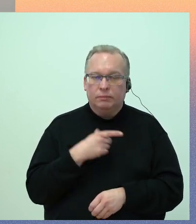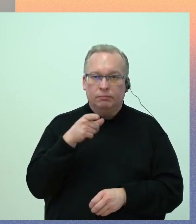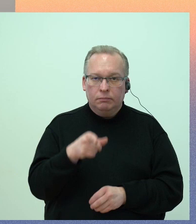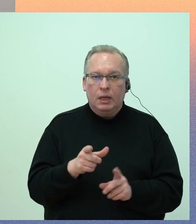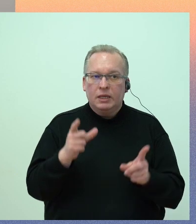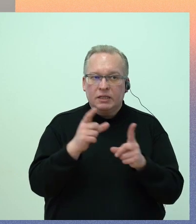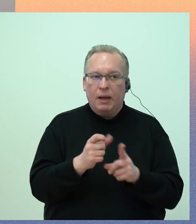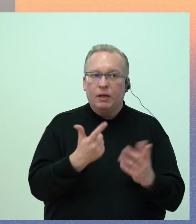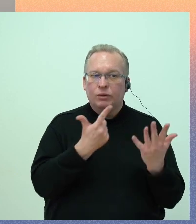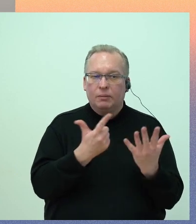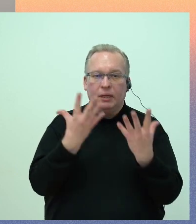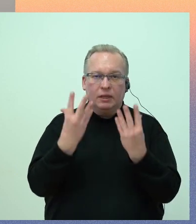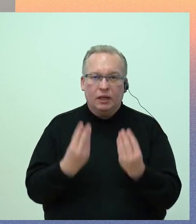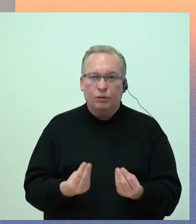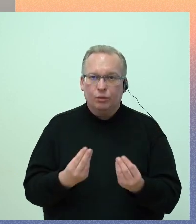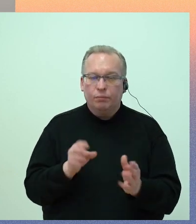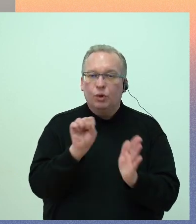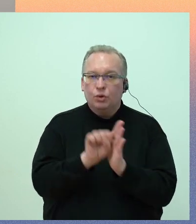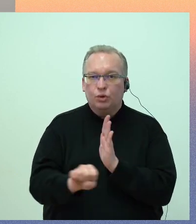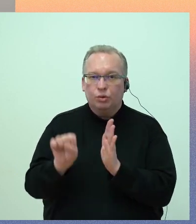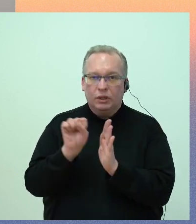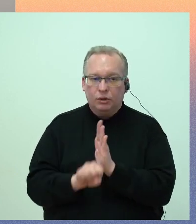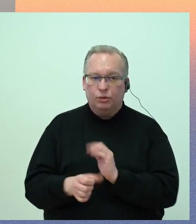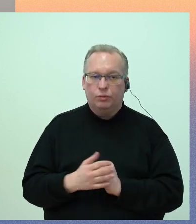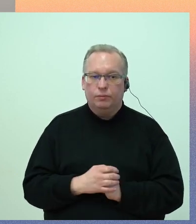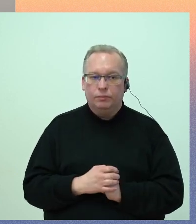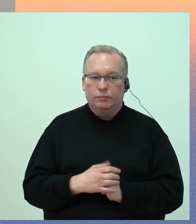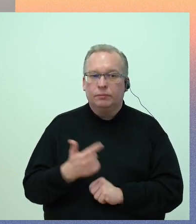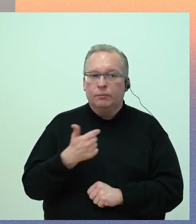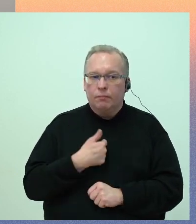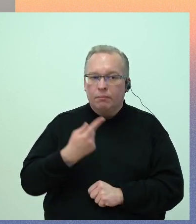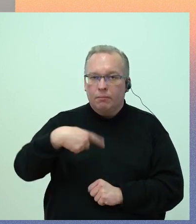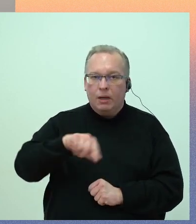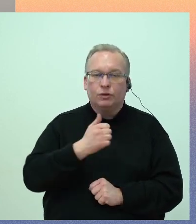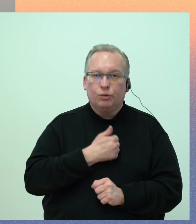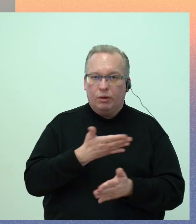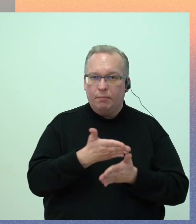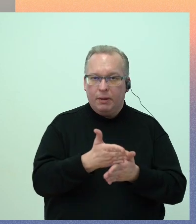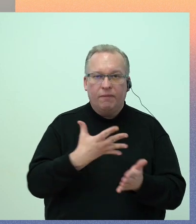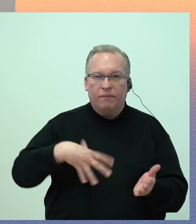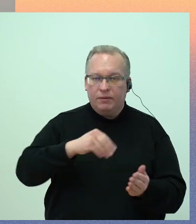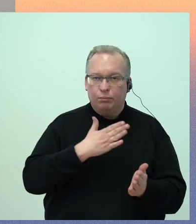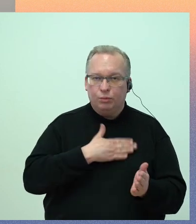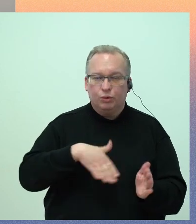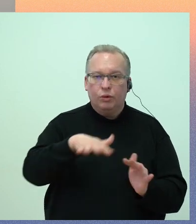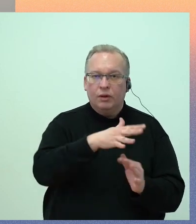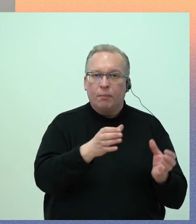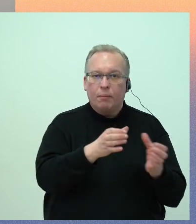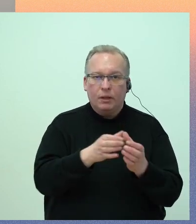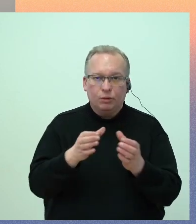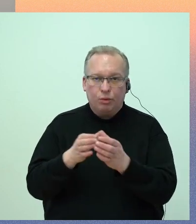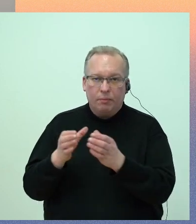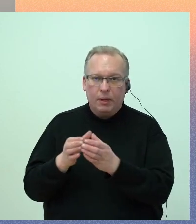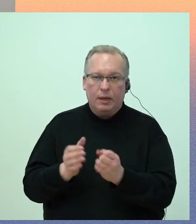baisių spalio 7 dieną įvykusių žudynių mes turime padėti visoms mūsų bendruomenėms